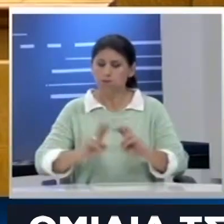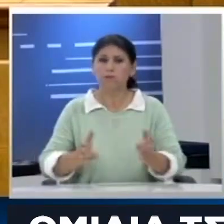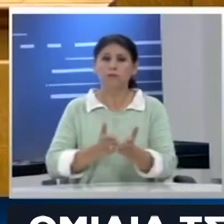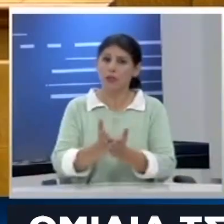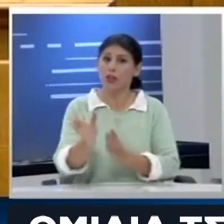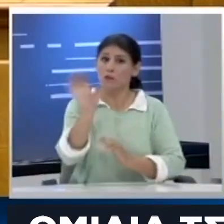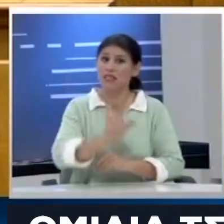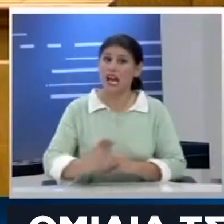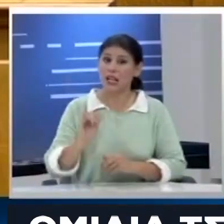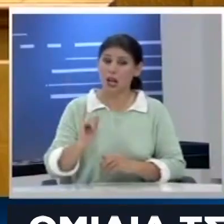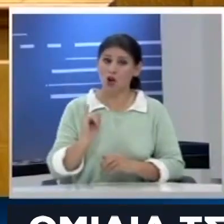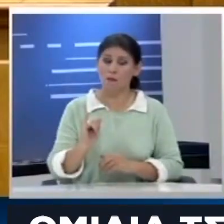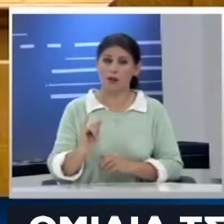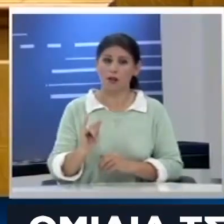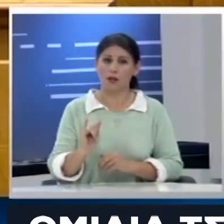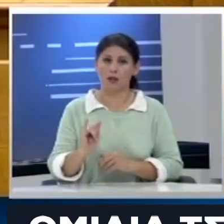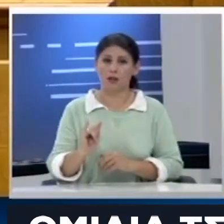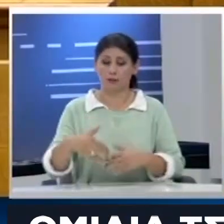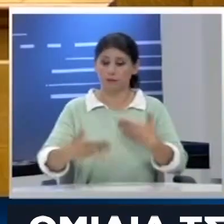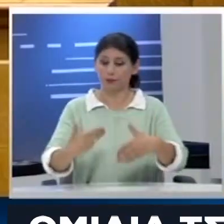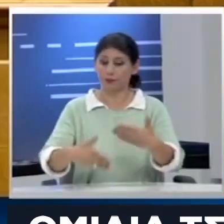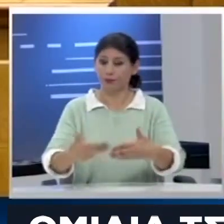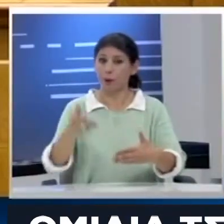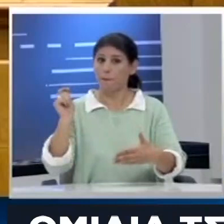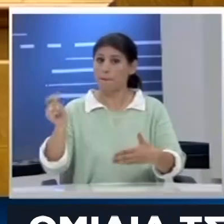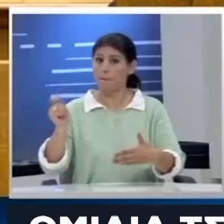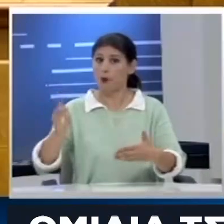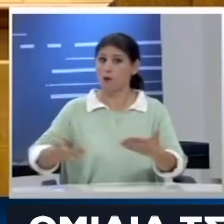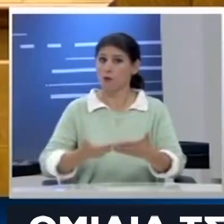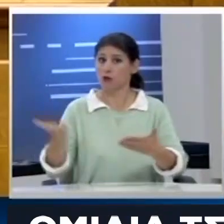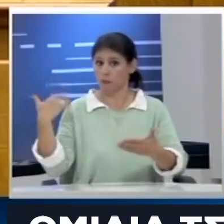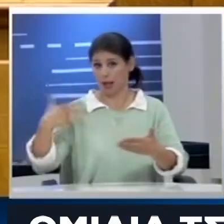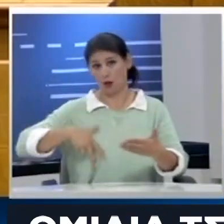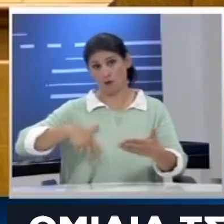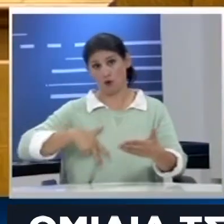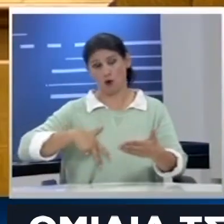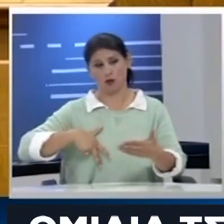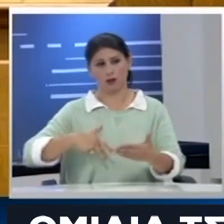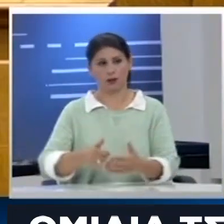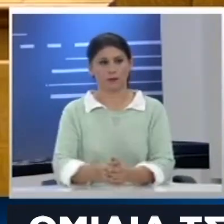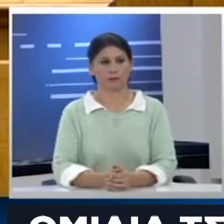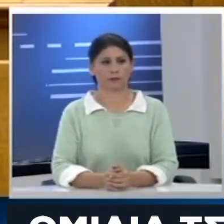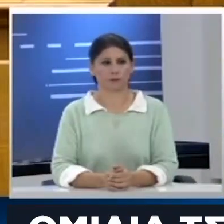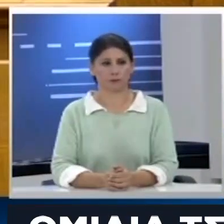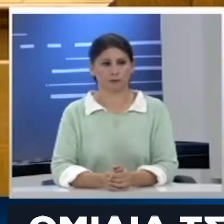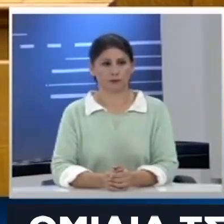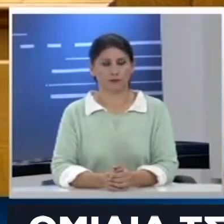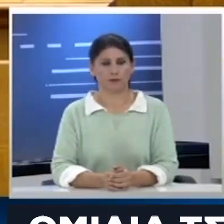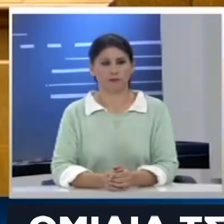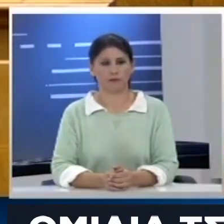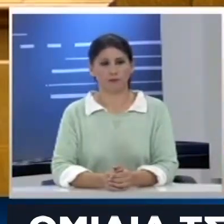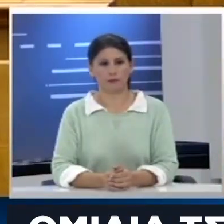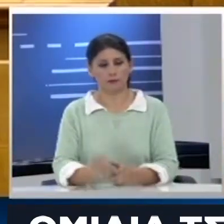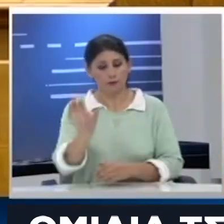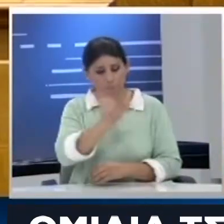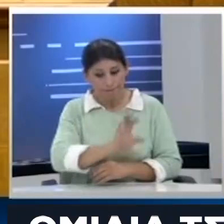δικαιοσύνη. Με εν εξελίξη πολιτική δίωξη σε έναν πρώην υπουργό. Και